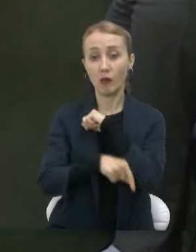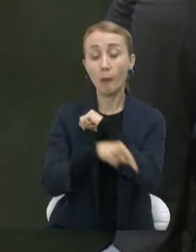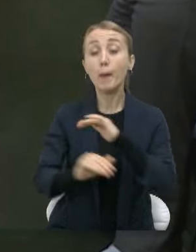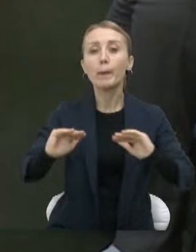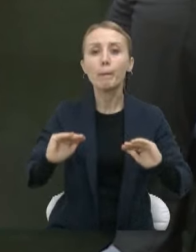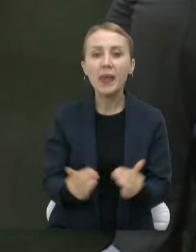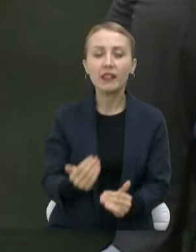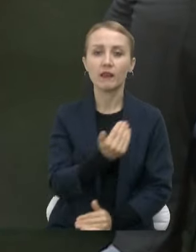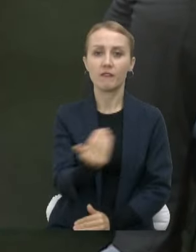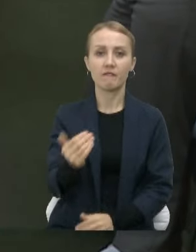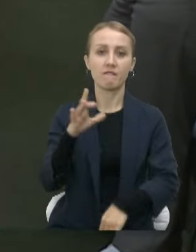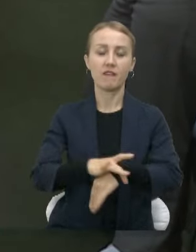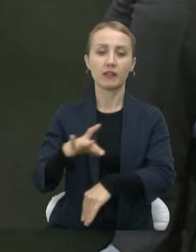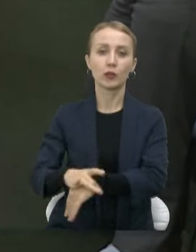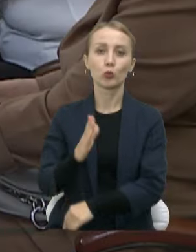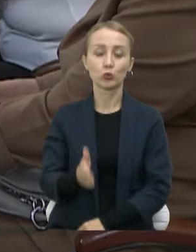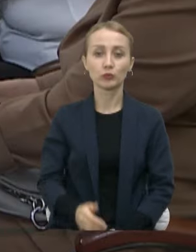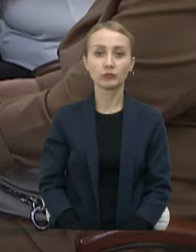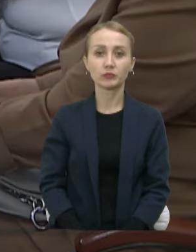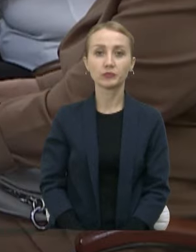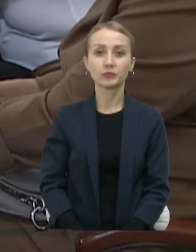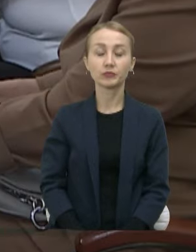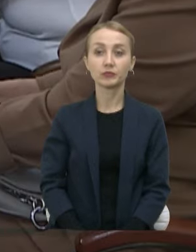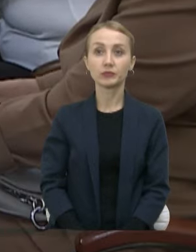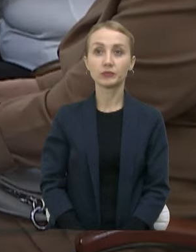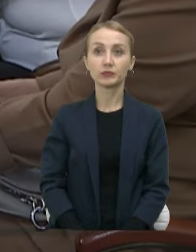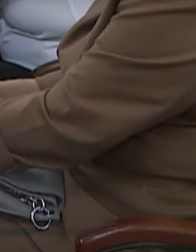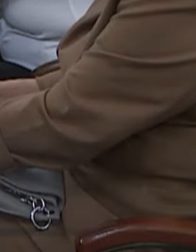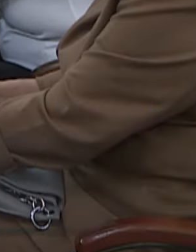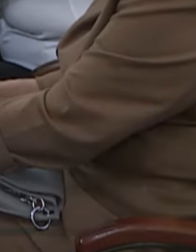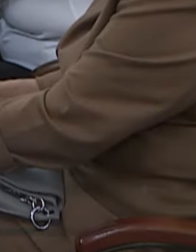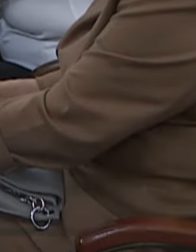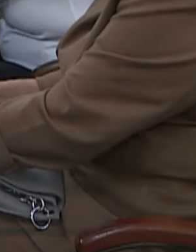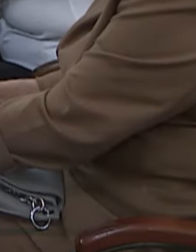минимизирует их факты. Эдуард Погребицкий, Боржан Смагулов, Кокши, Акпарат.